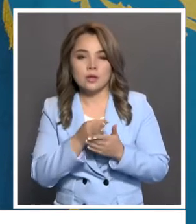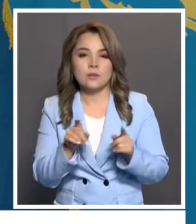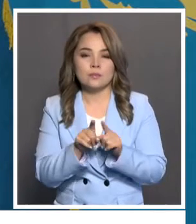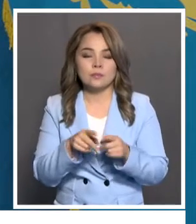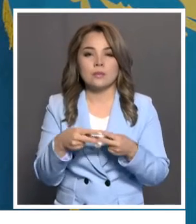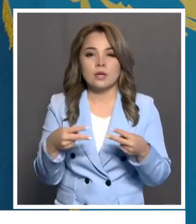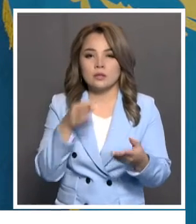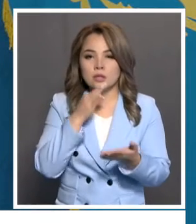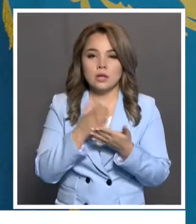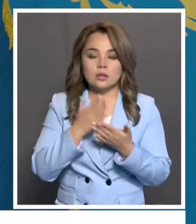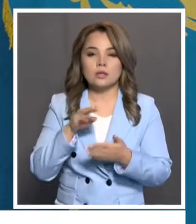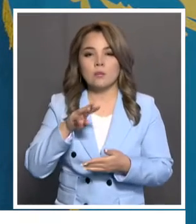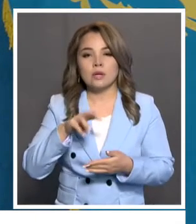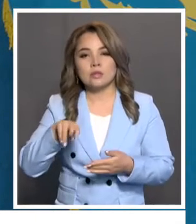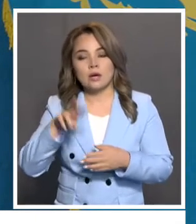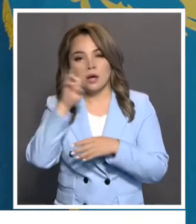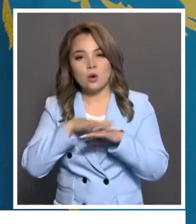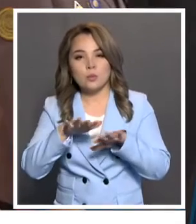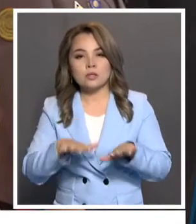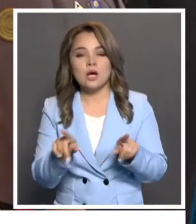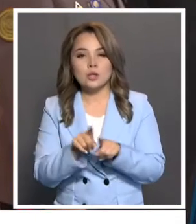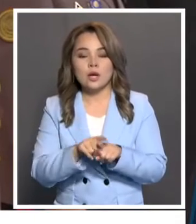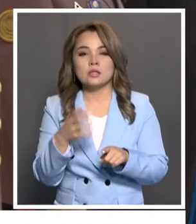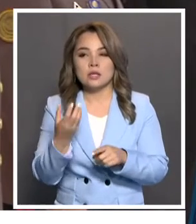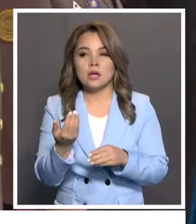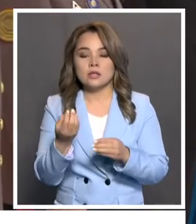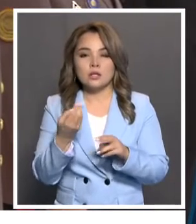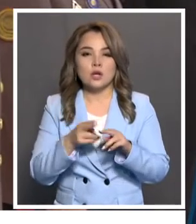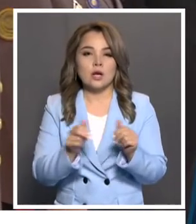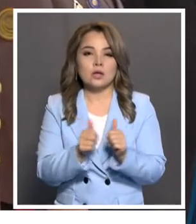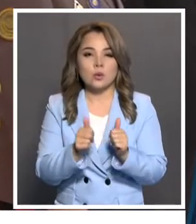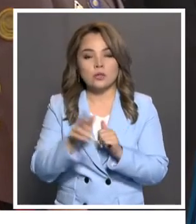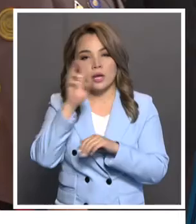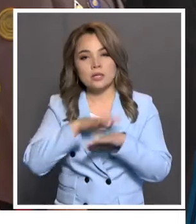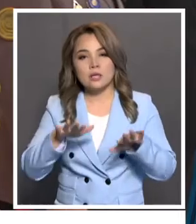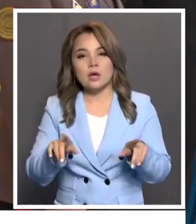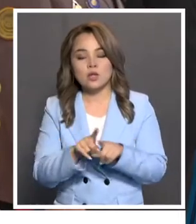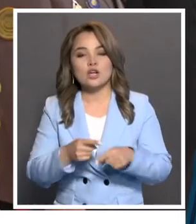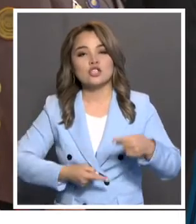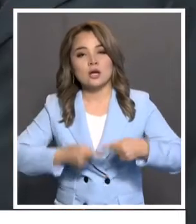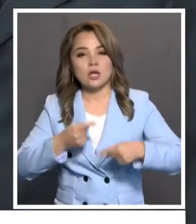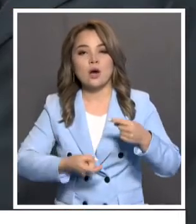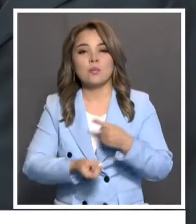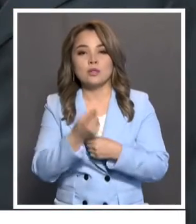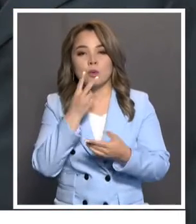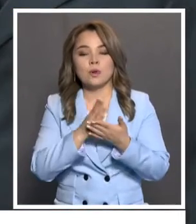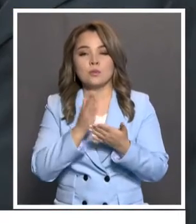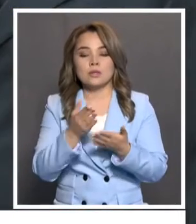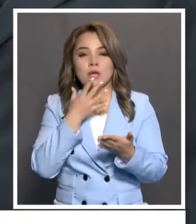теңестіруде. ТМД аумағында тіпті іргелес көрші елдерде жанжалдар пайда болып